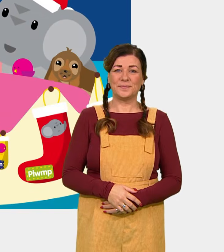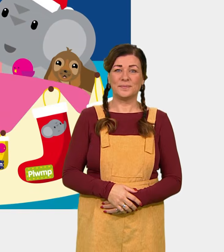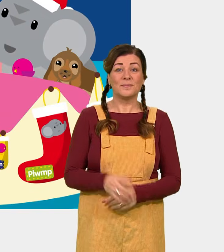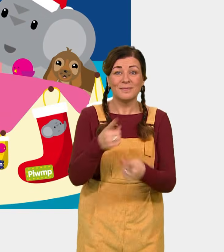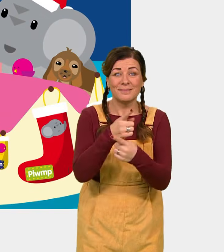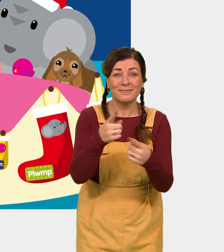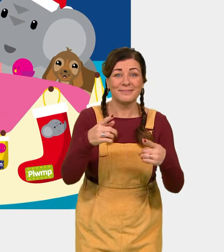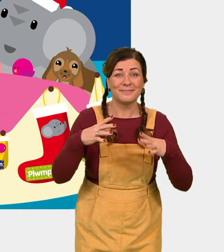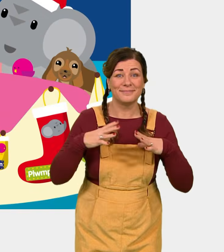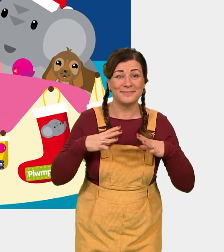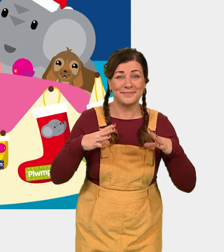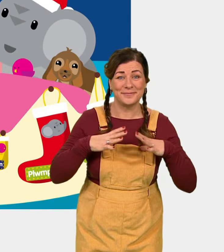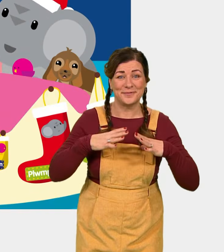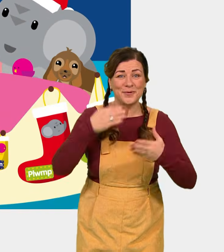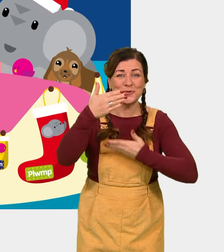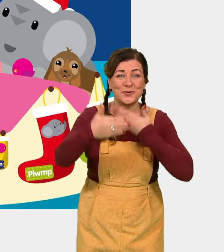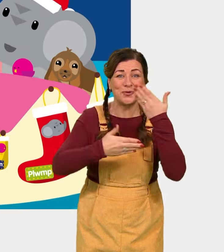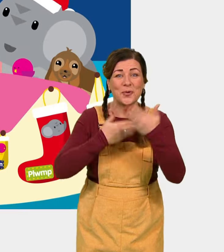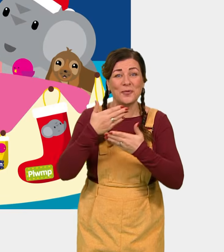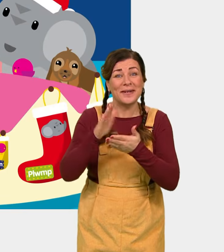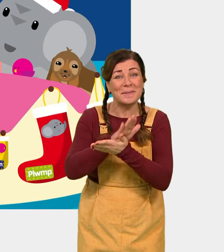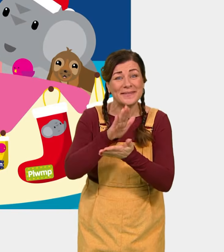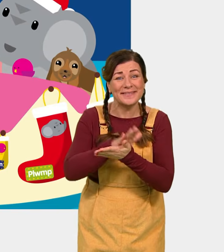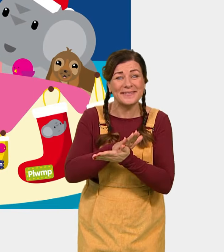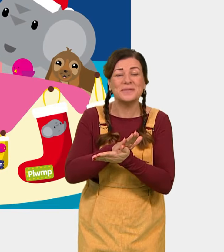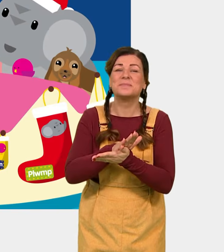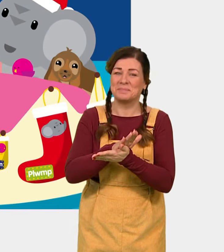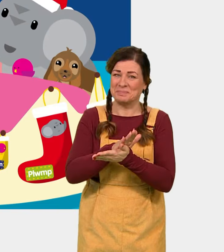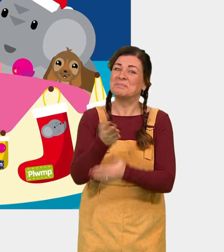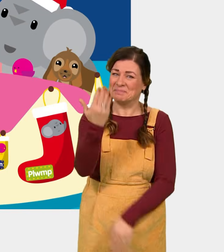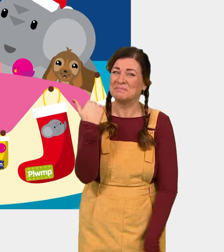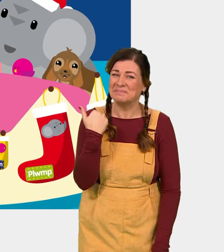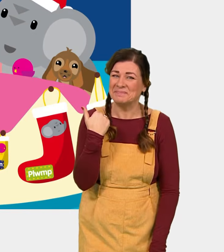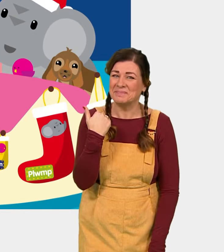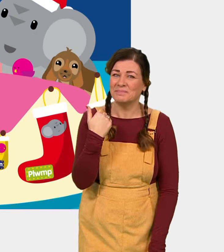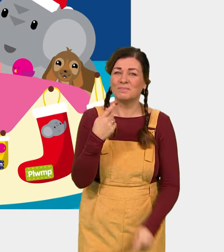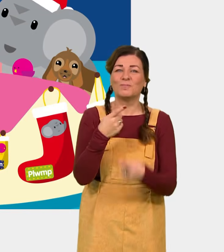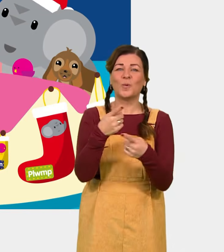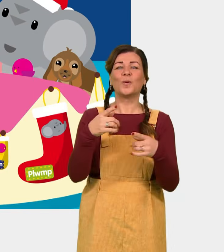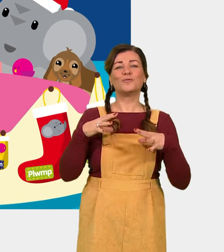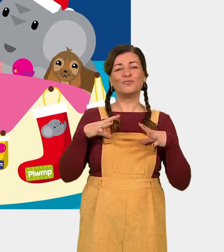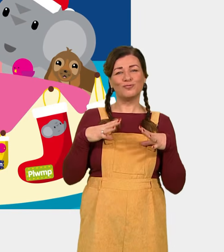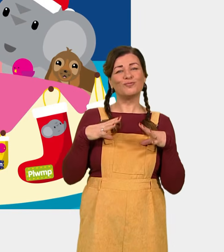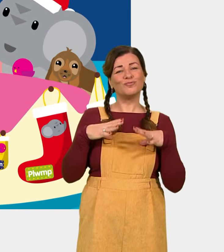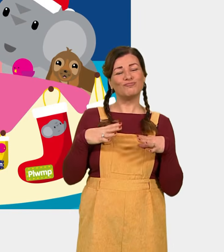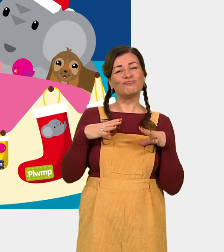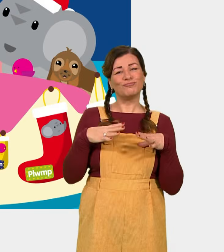Ydy pawb yn barod am stori fach hapus? Wel, dewch. Gwnewch eich hunain yn